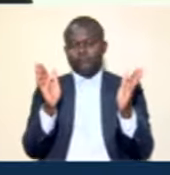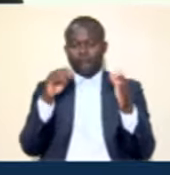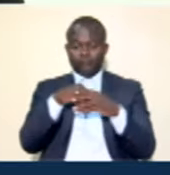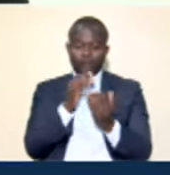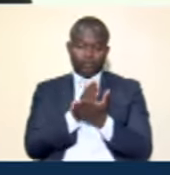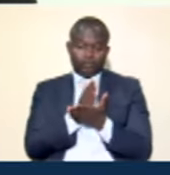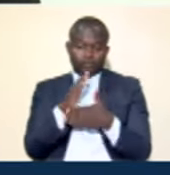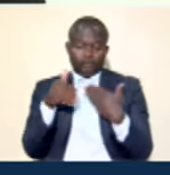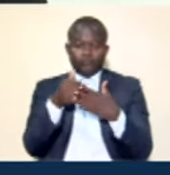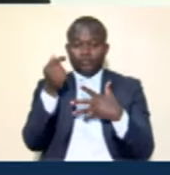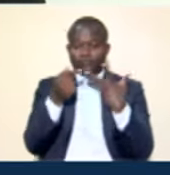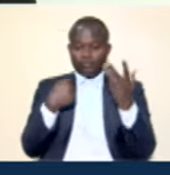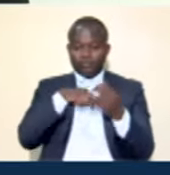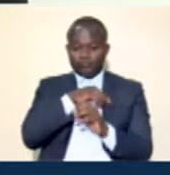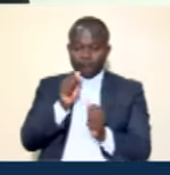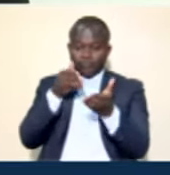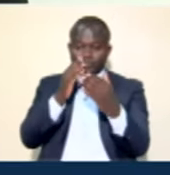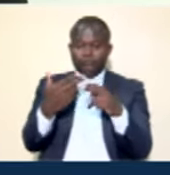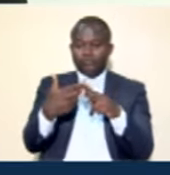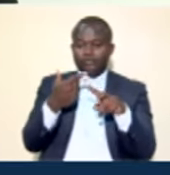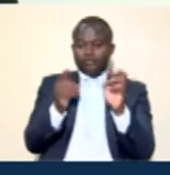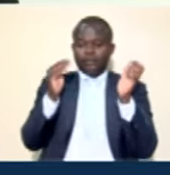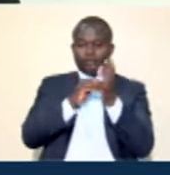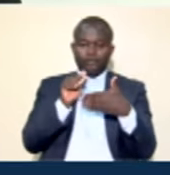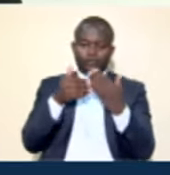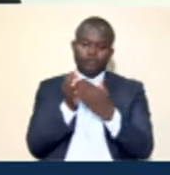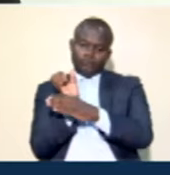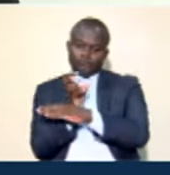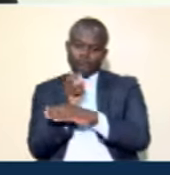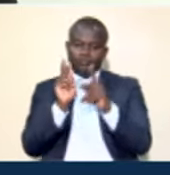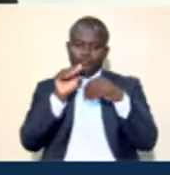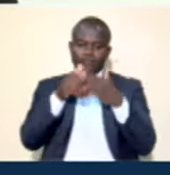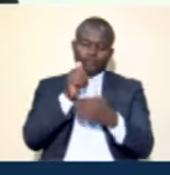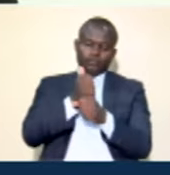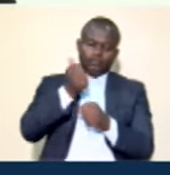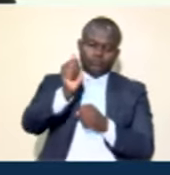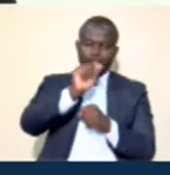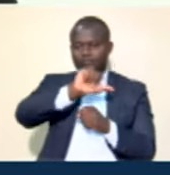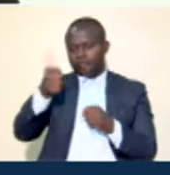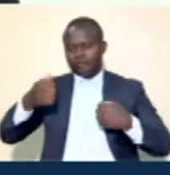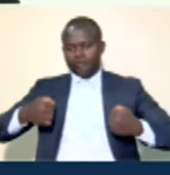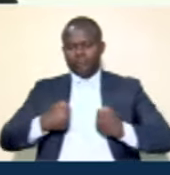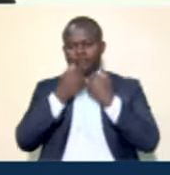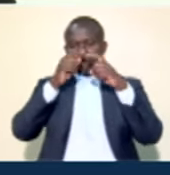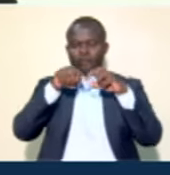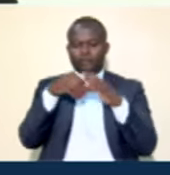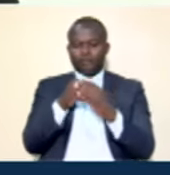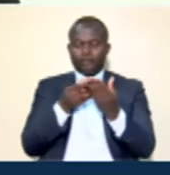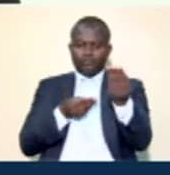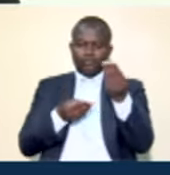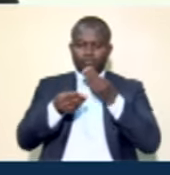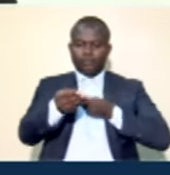by'ukuri ibi ni ibintu dukurikirana hafi, kandi tunagira inama bikorera ku zindi ngaruka zishingiye ku